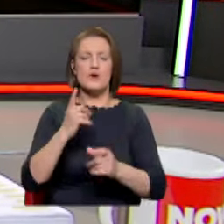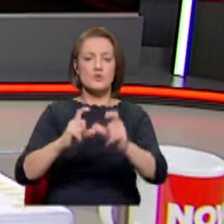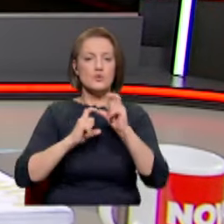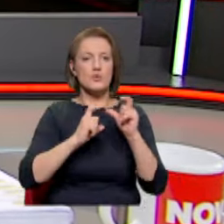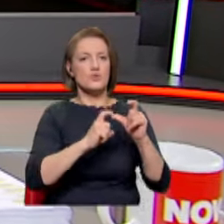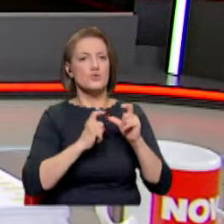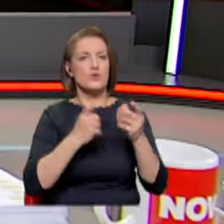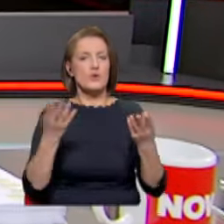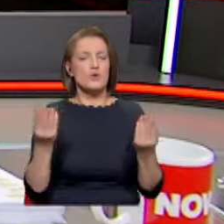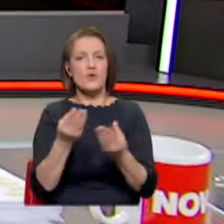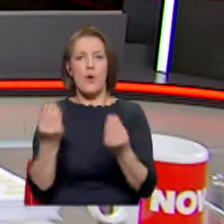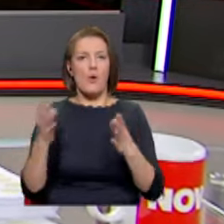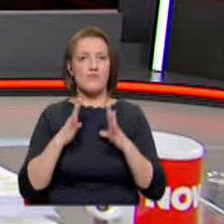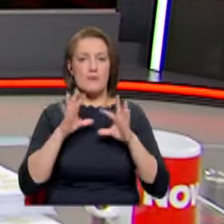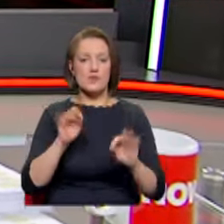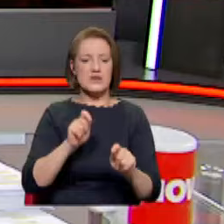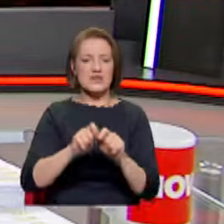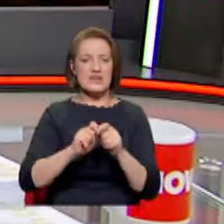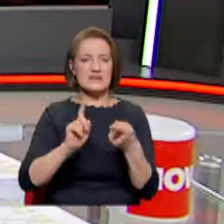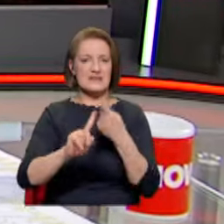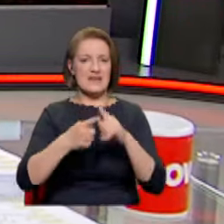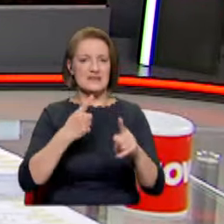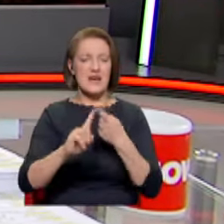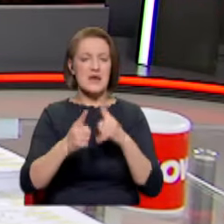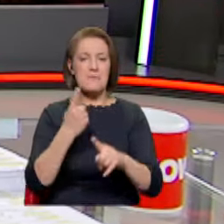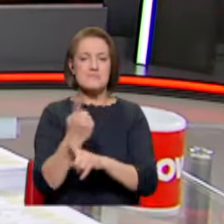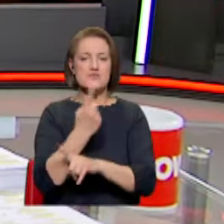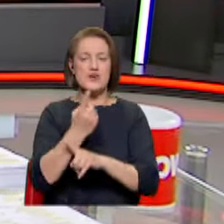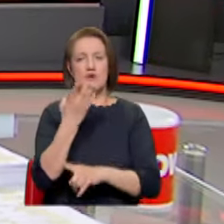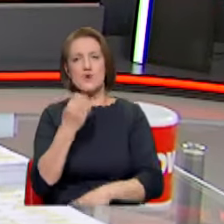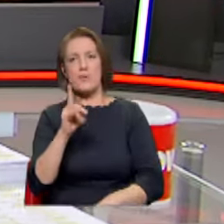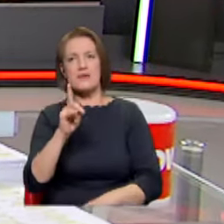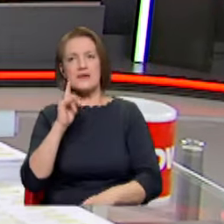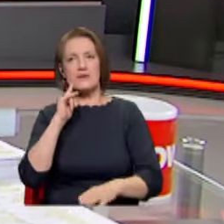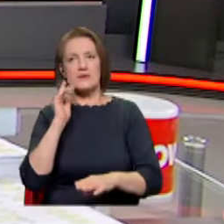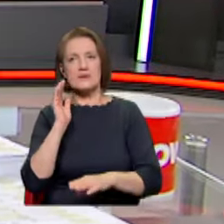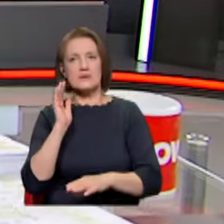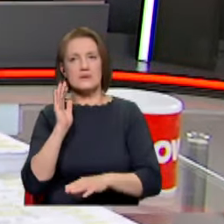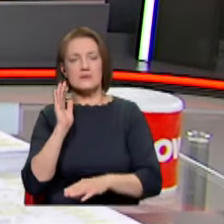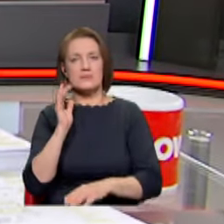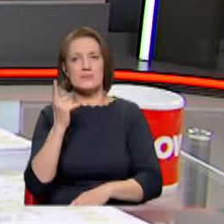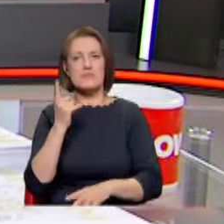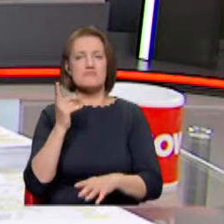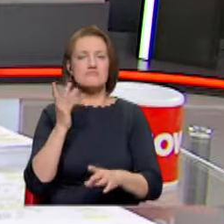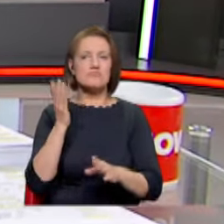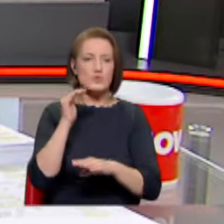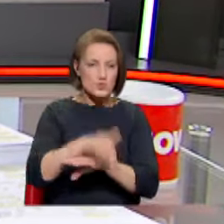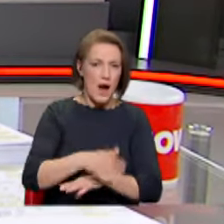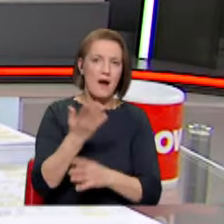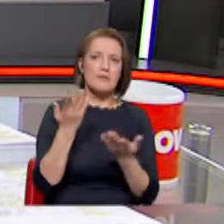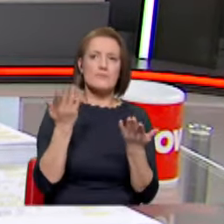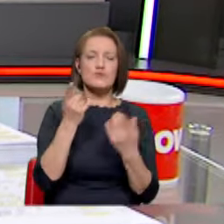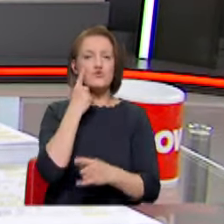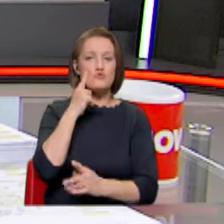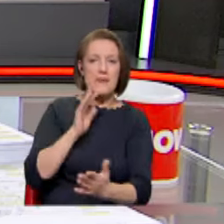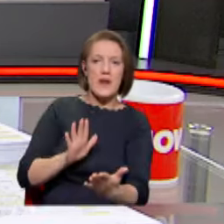var ki bu işin böyle siyasi bir şeye bürünmesi yok işte Bilmem bir kumpas bir şey Komplo Ya da neyse